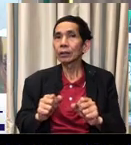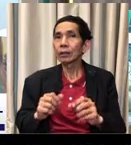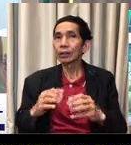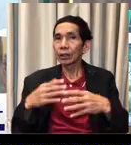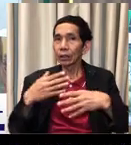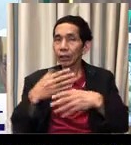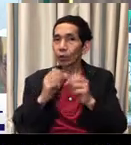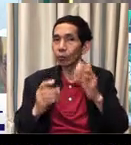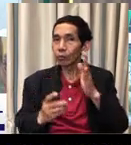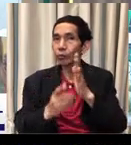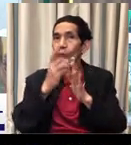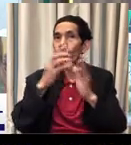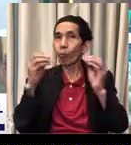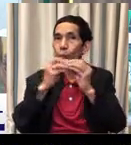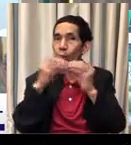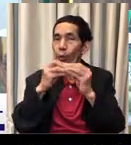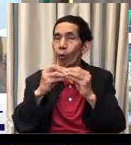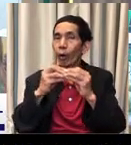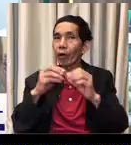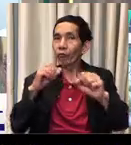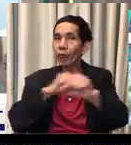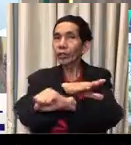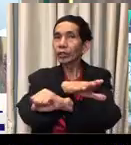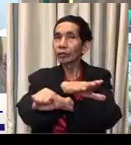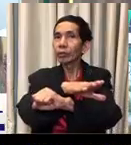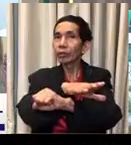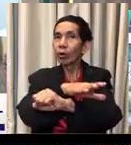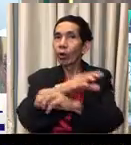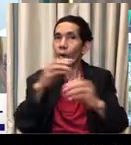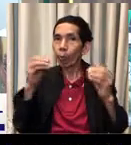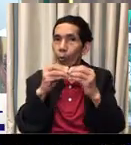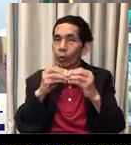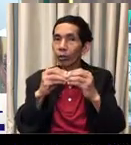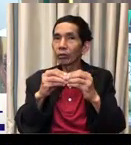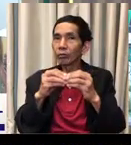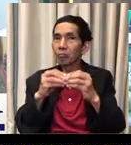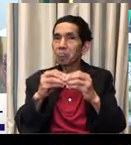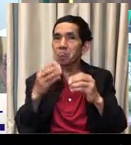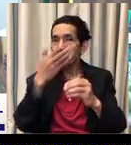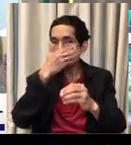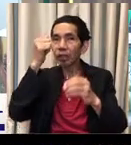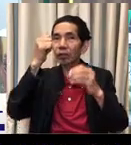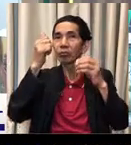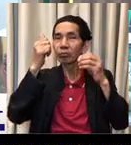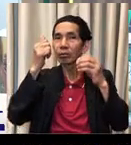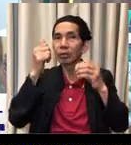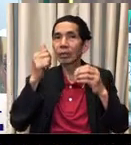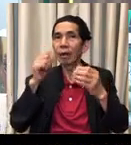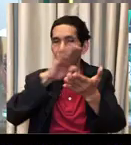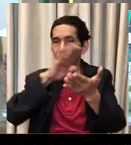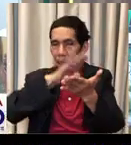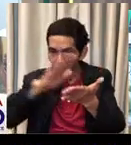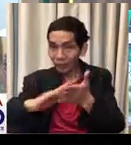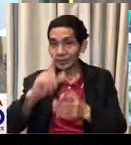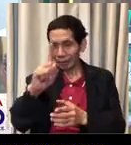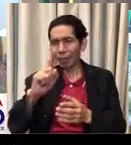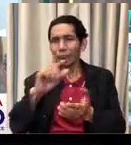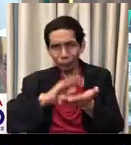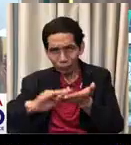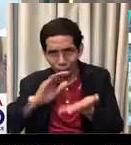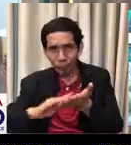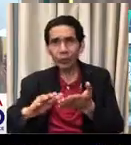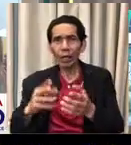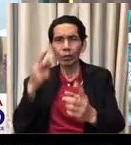innovate, to be more efficient, o mas maging masino. Diba? Magpatawad ka ng isa,